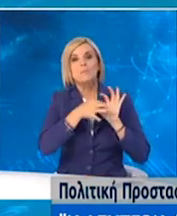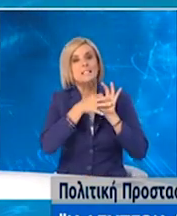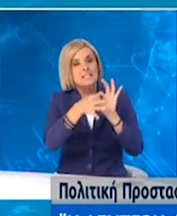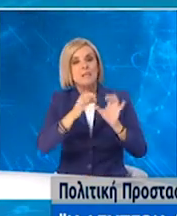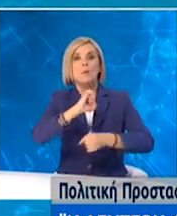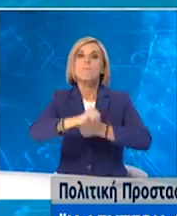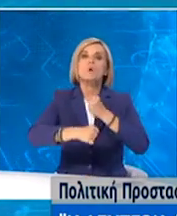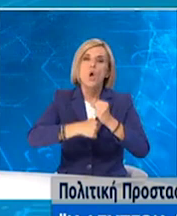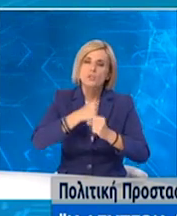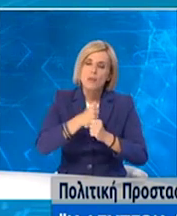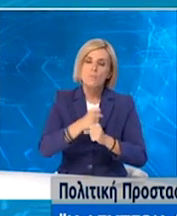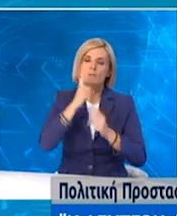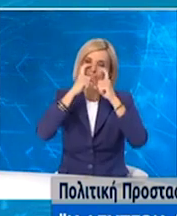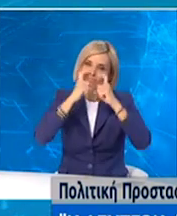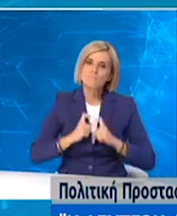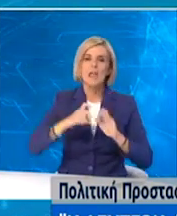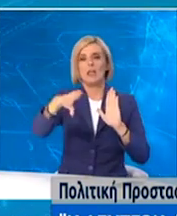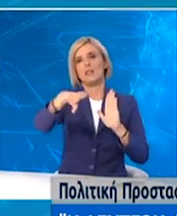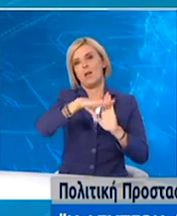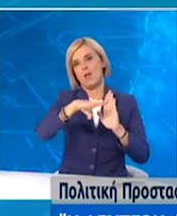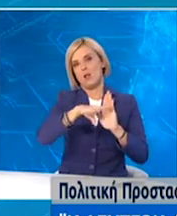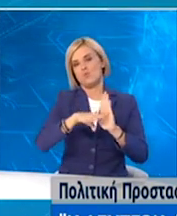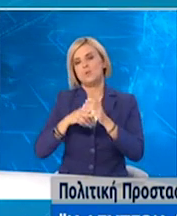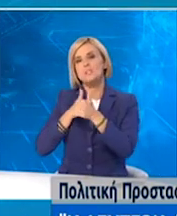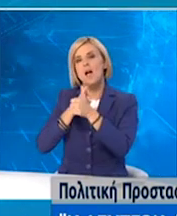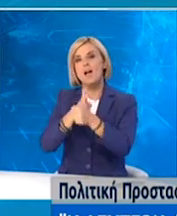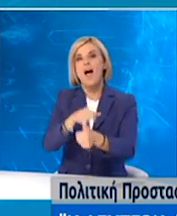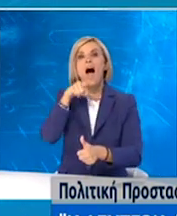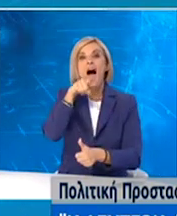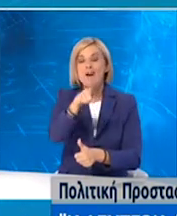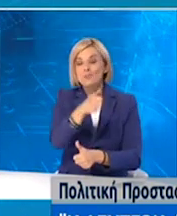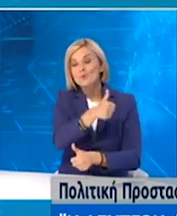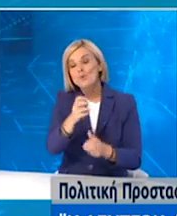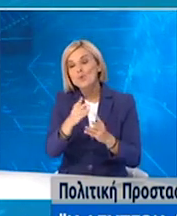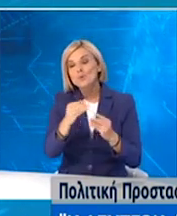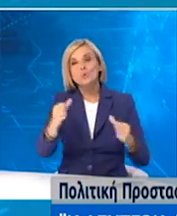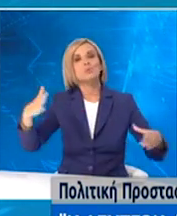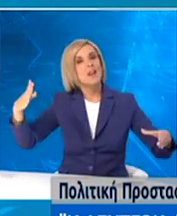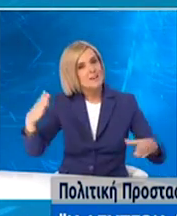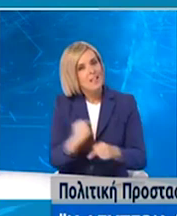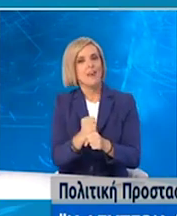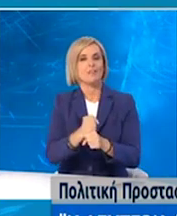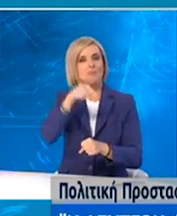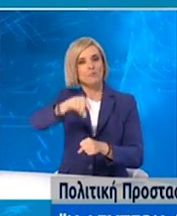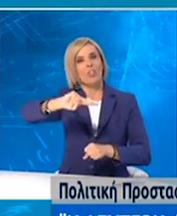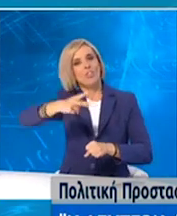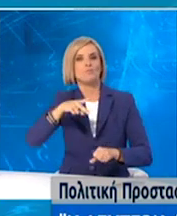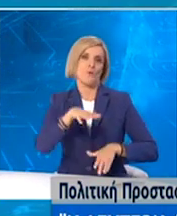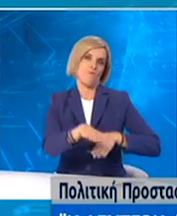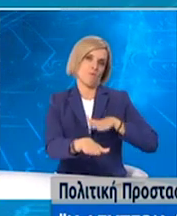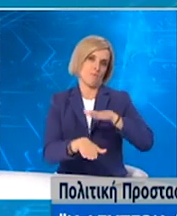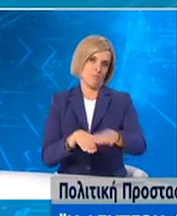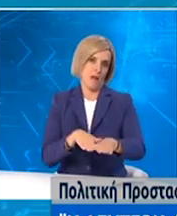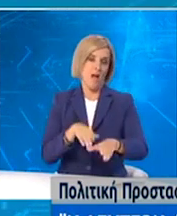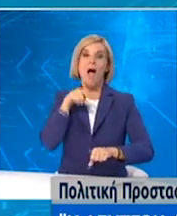να συνεχίσουμε να τηρούμε τους κανόνες. Γιατί αυτός είναι ο μόνος τρόπος να βγούμε νικητές και από αυτή τη φάση. Γιατί αυτός